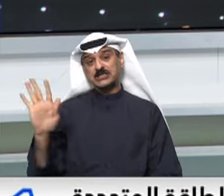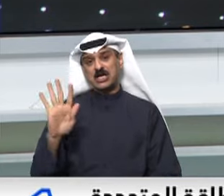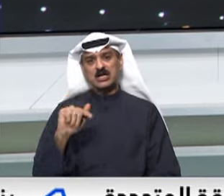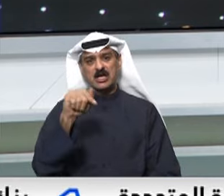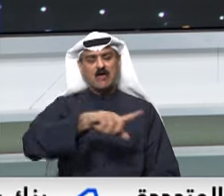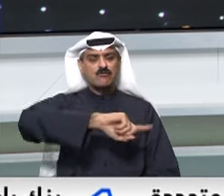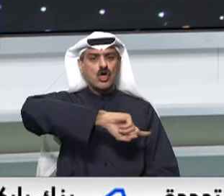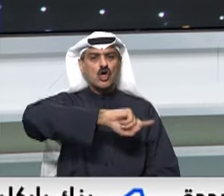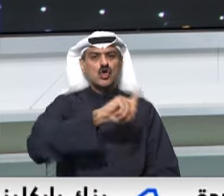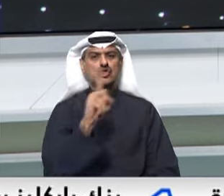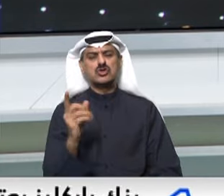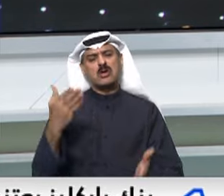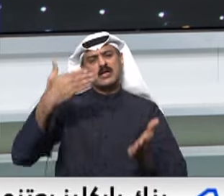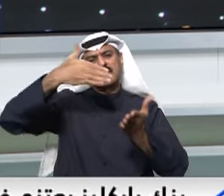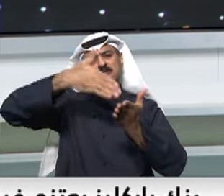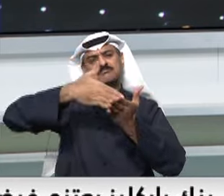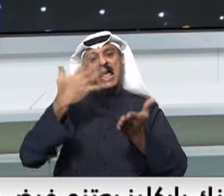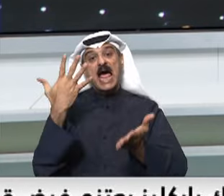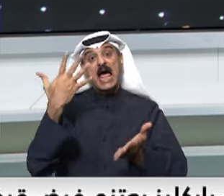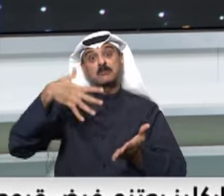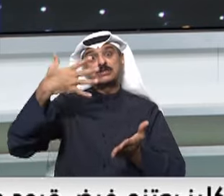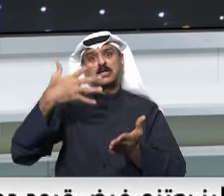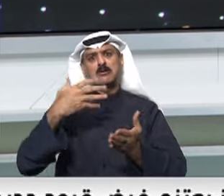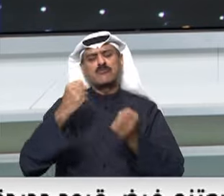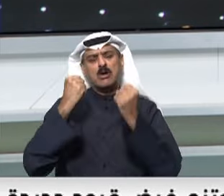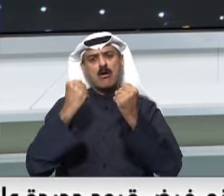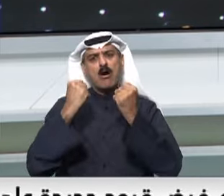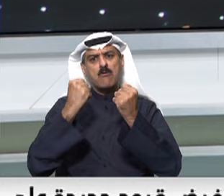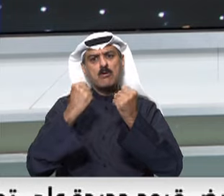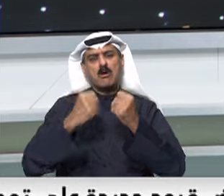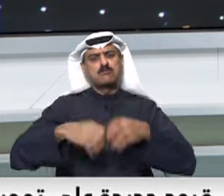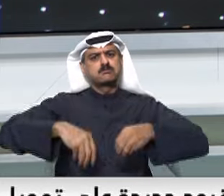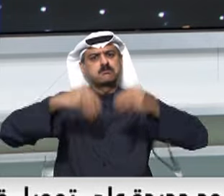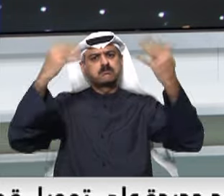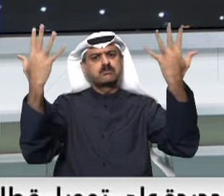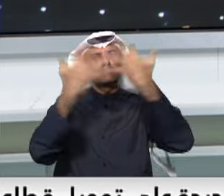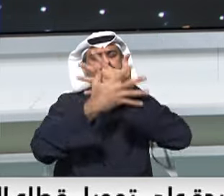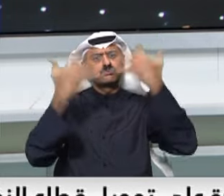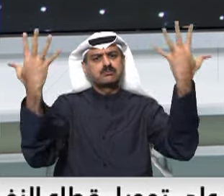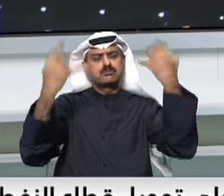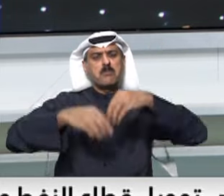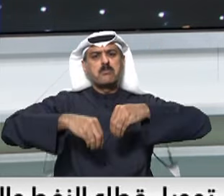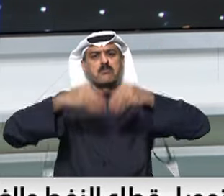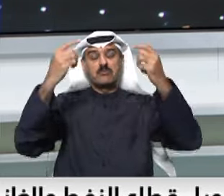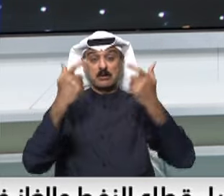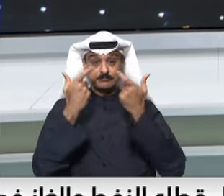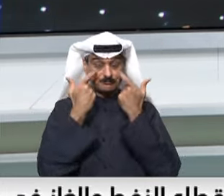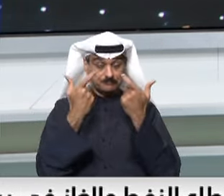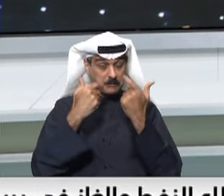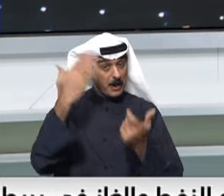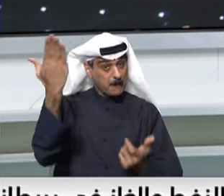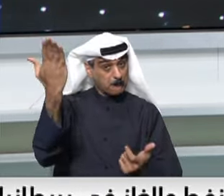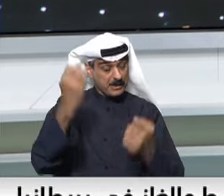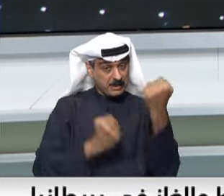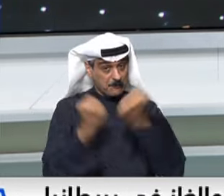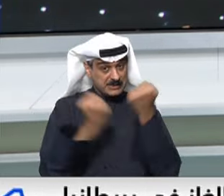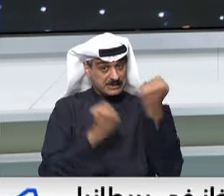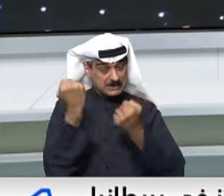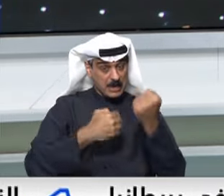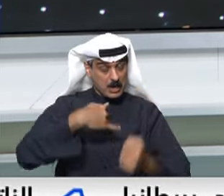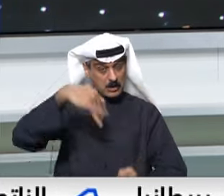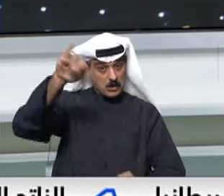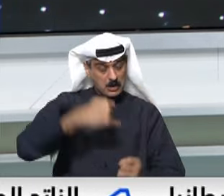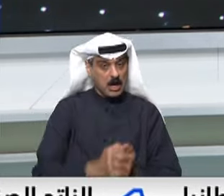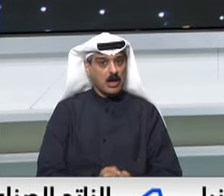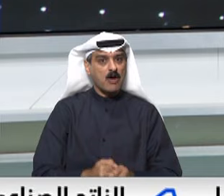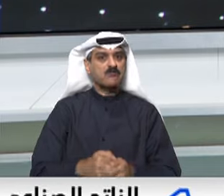تصل سرعتها لأكثر من 50 كيلومتر في ساعة، مثيرة الغبار على بعض المناطق لدى النوه مرتادي الطرق السريعة. والحداق